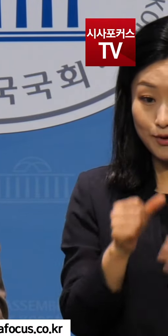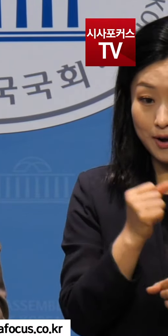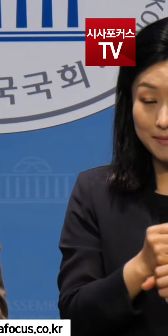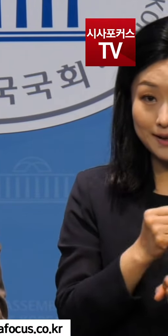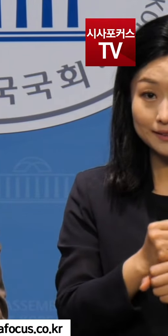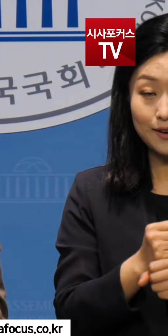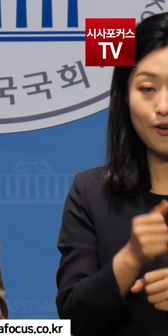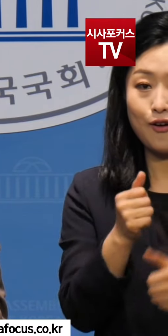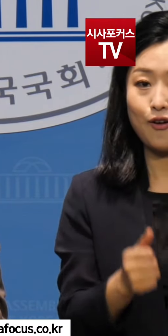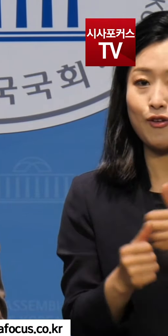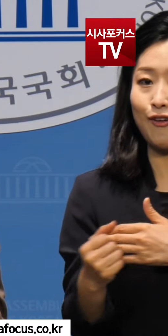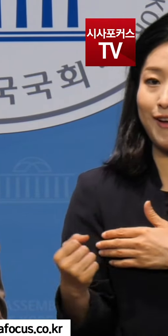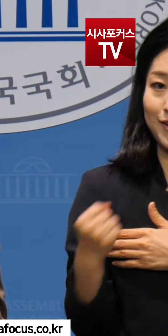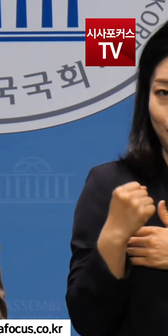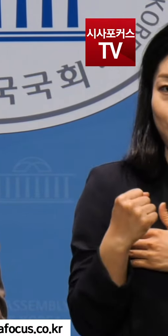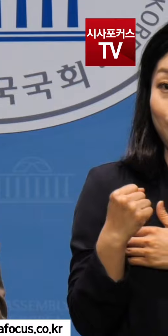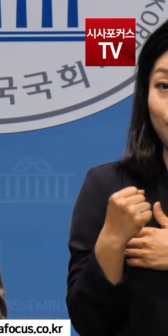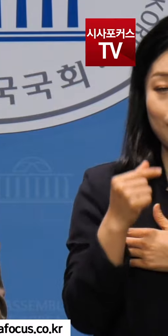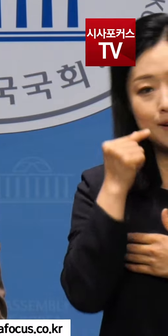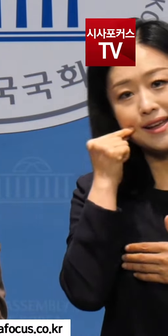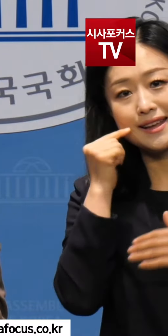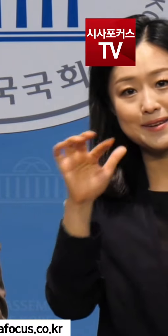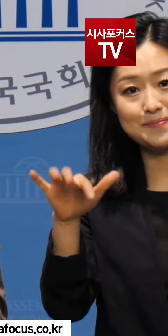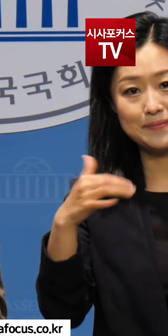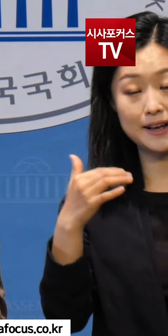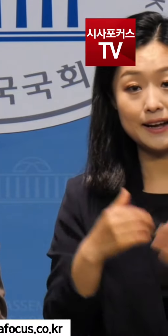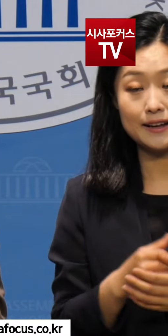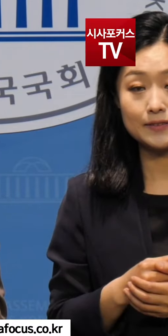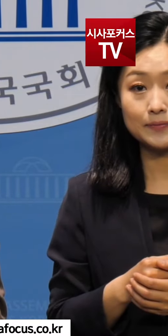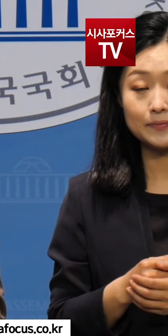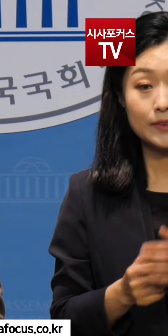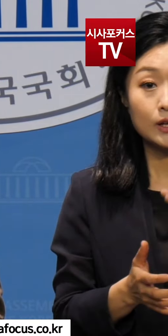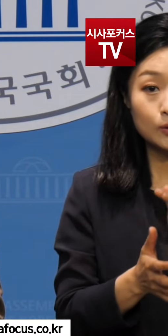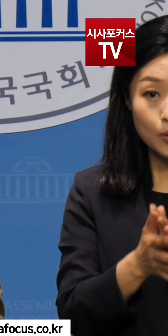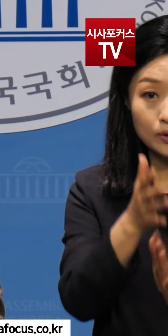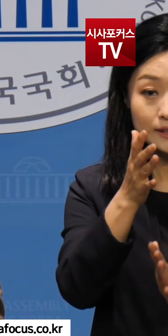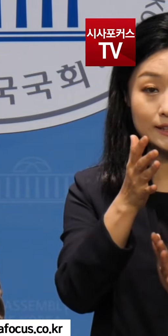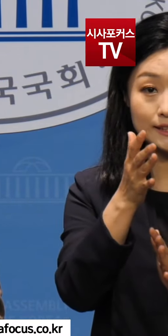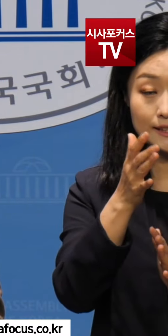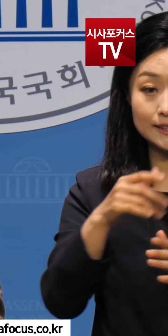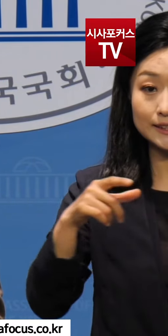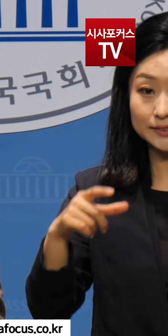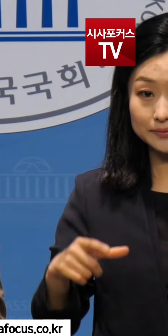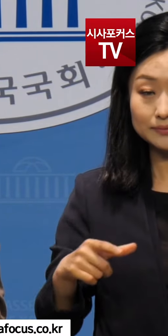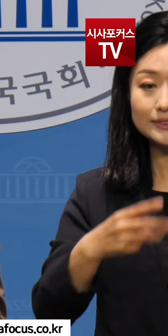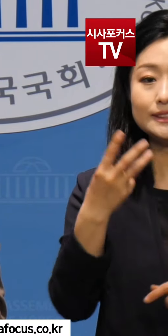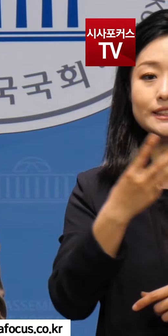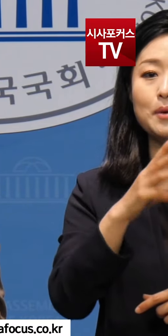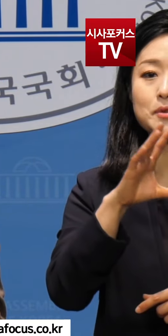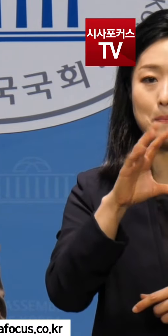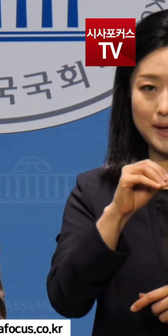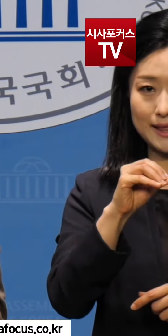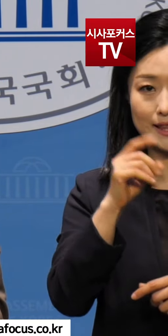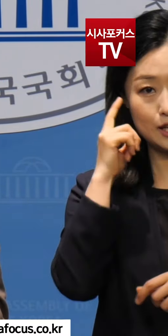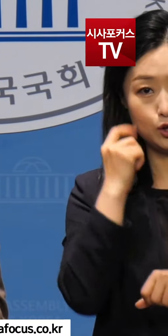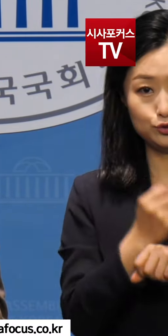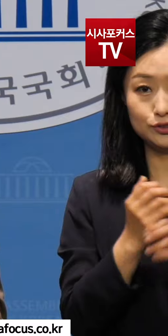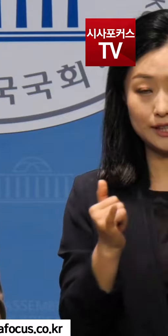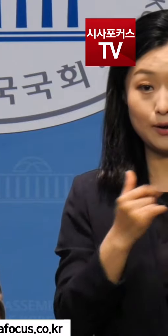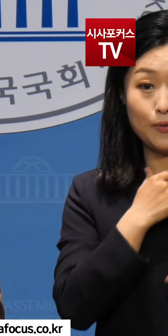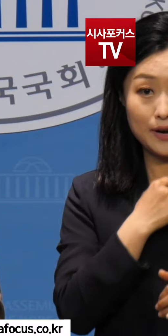경쟁력을 강화해 나가고 있습니다. 광주는 도시형 인구 3천만 시대를 열기 위해 더현대